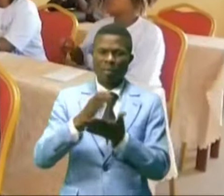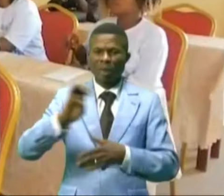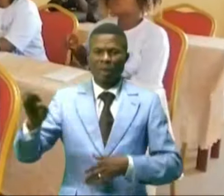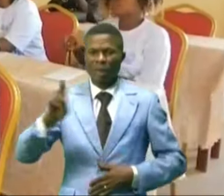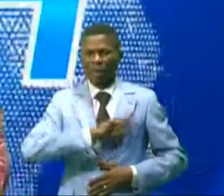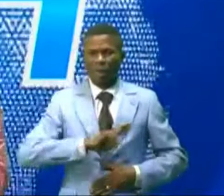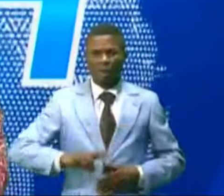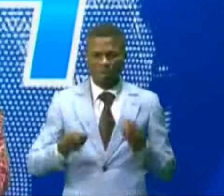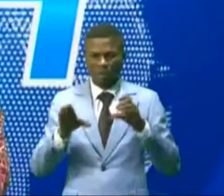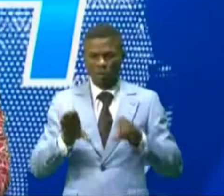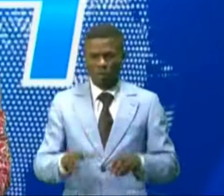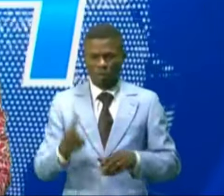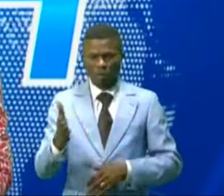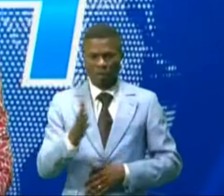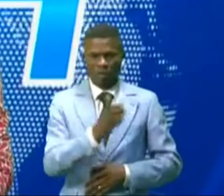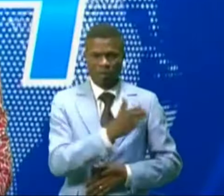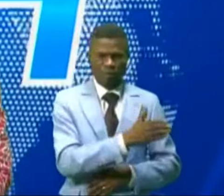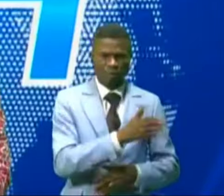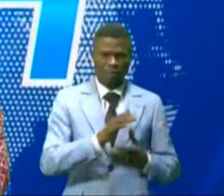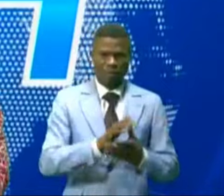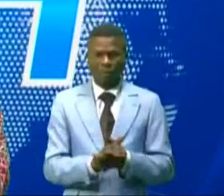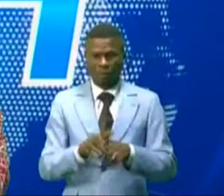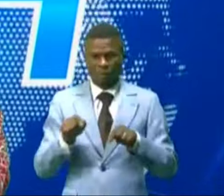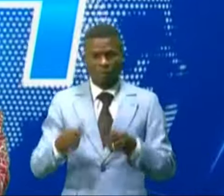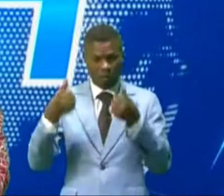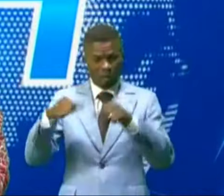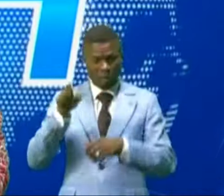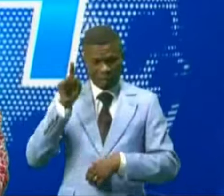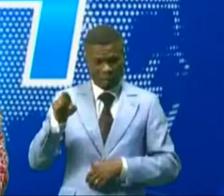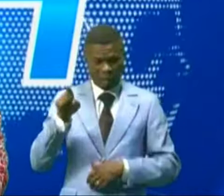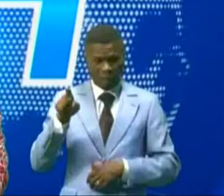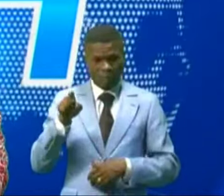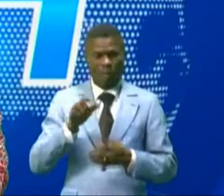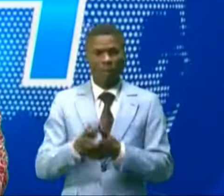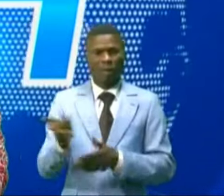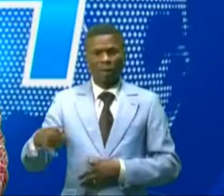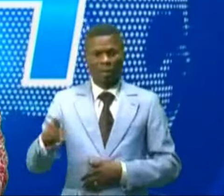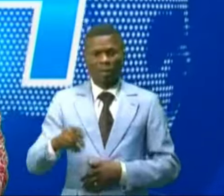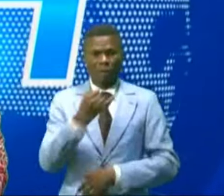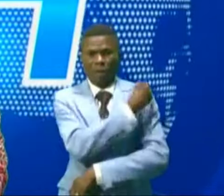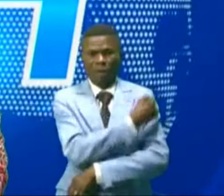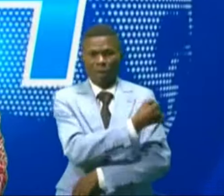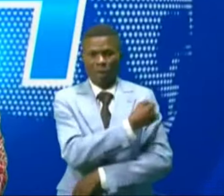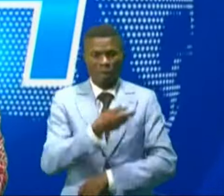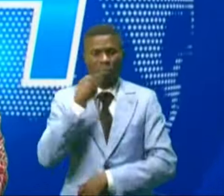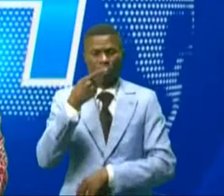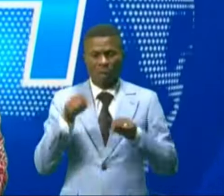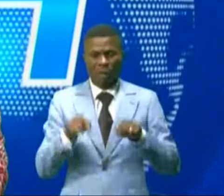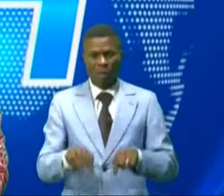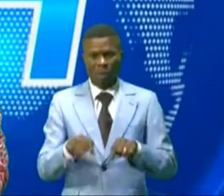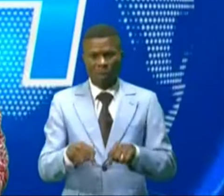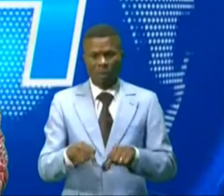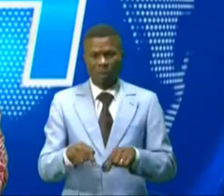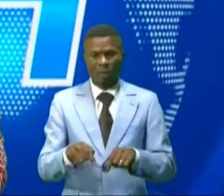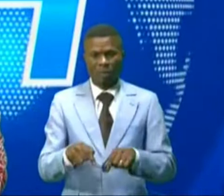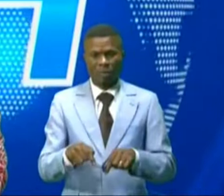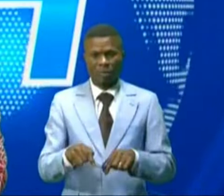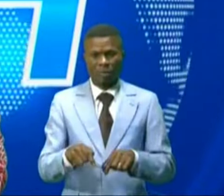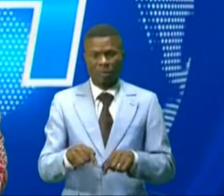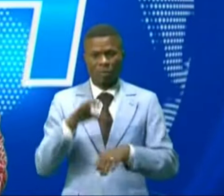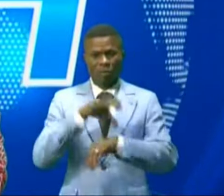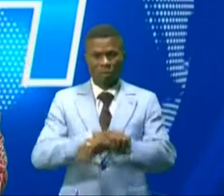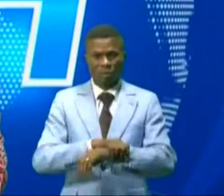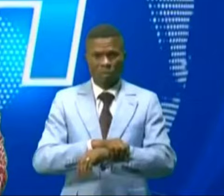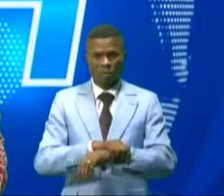pays. Nous allons toujours rester en Ituri pour parler cette fois-ci de l'arrestation